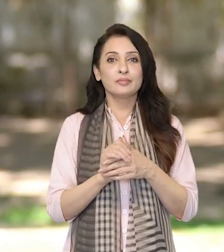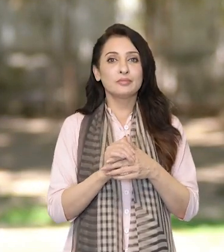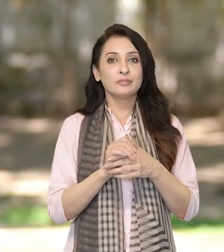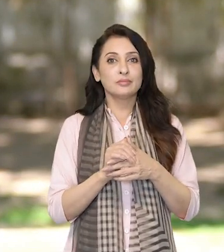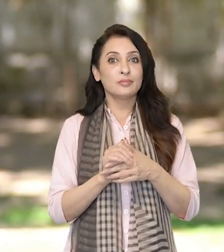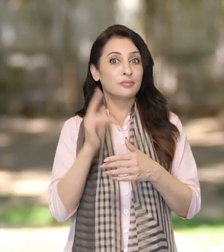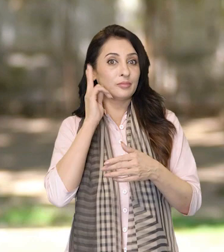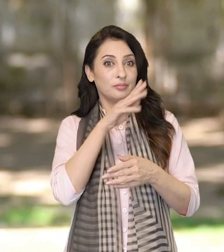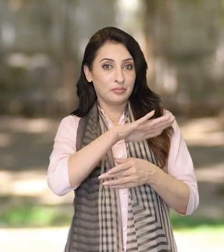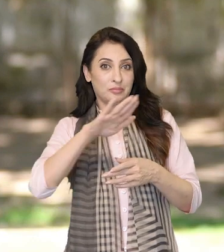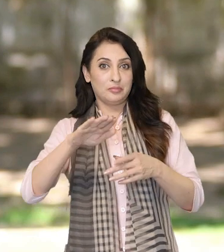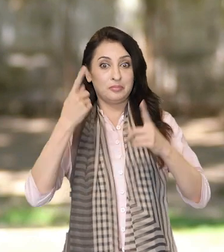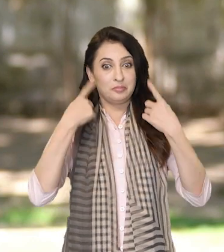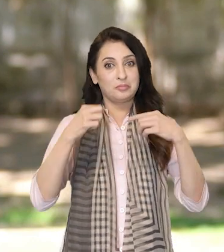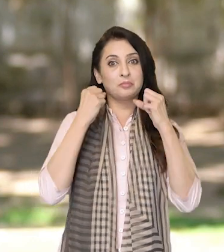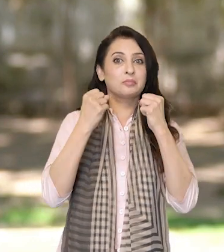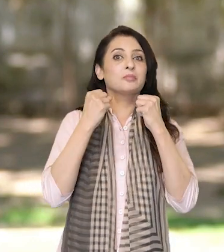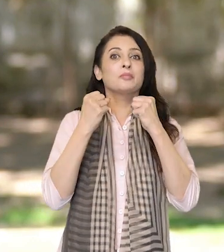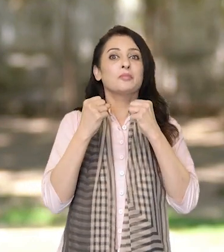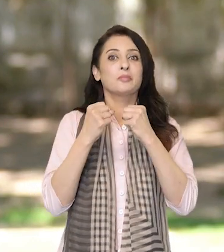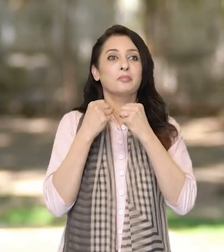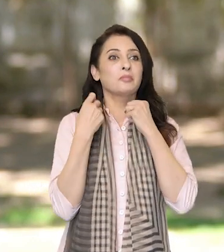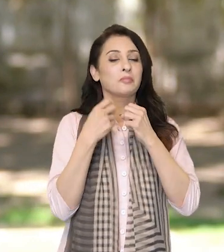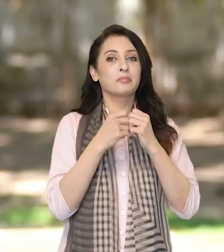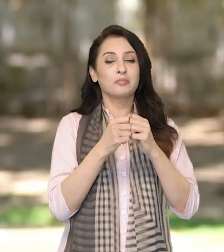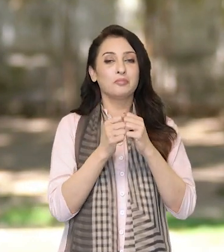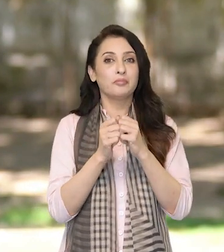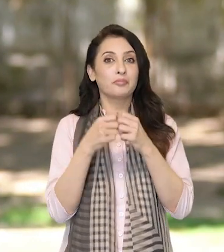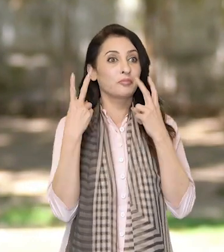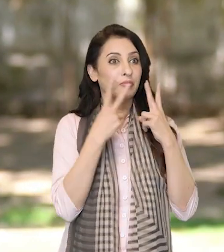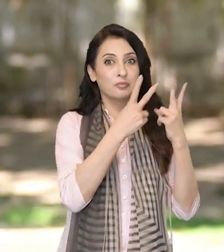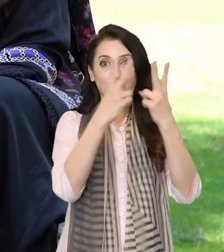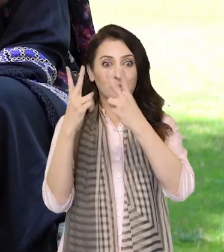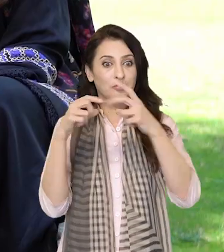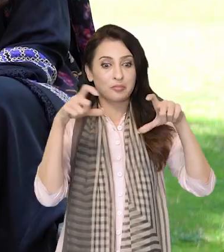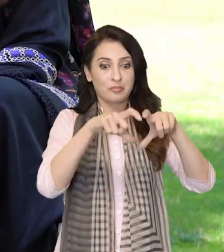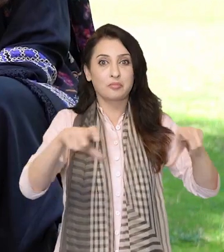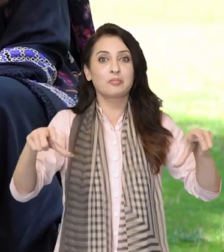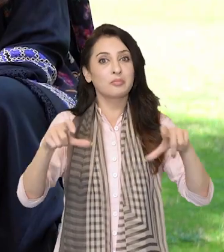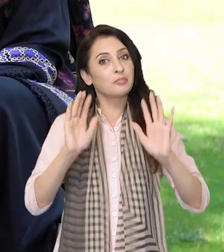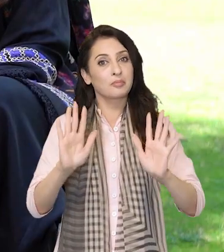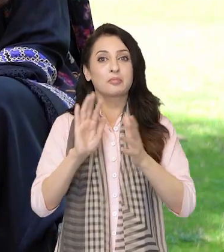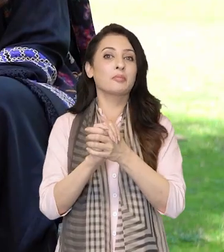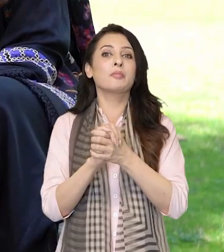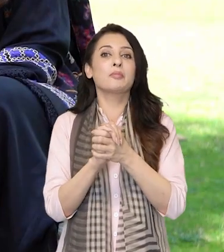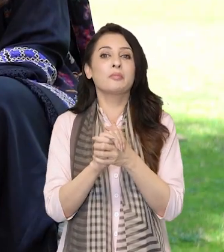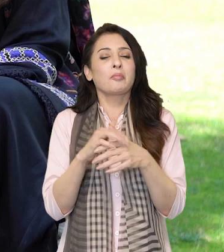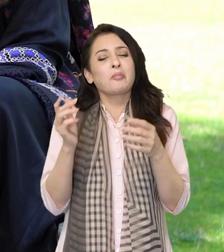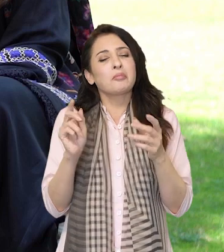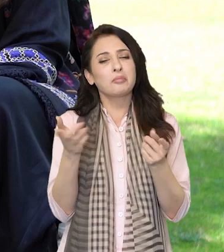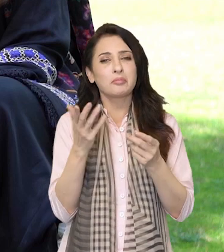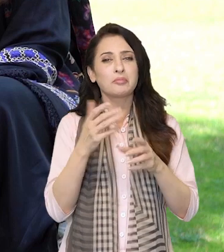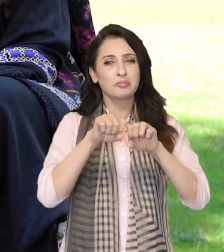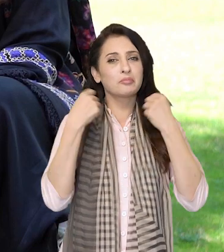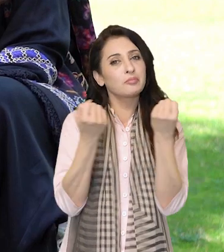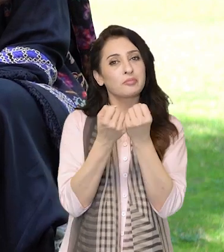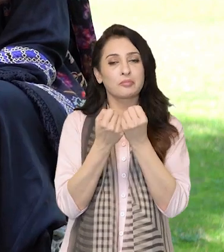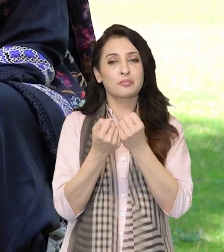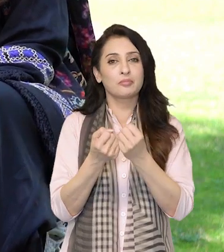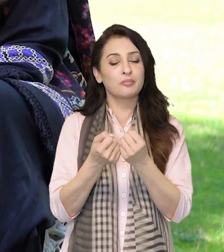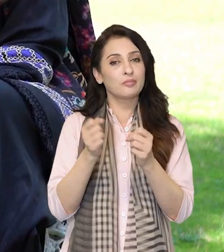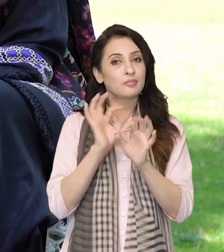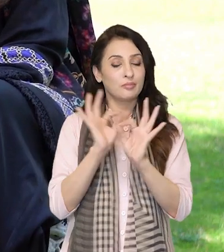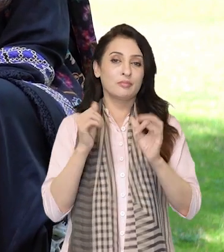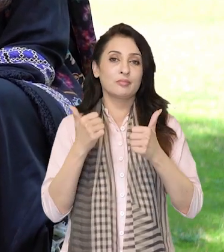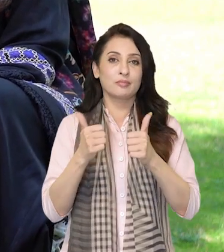आकर उन्होंने इन 10 बच्चियों को ये स्किल सिखाई है, टॉप ऑफ़ द क्वालिटी प्रोडक्ट्स के साथ। और इन बच्चियों के अंदर अब इतना माशाल्लाह से कॉन्फिडेंस है,